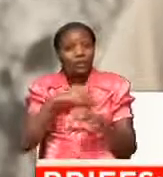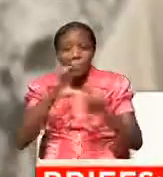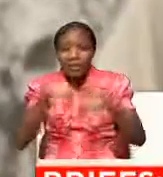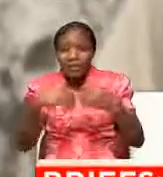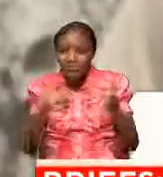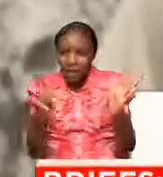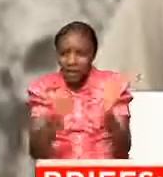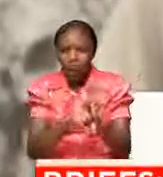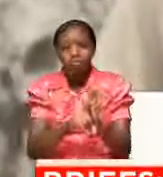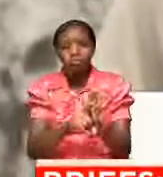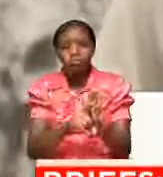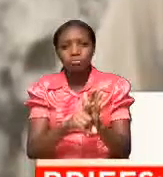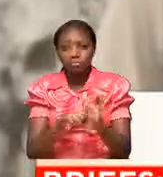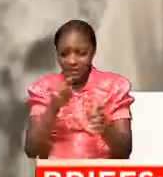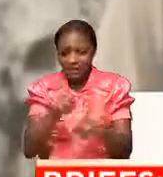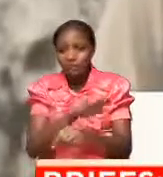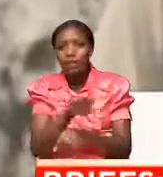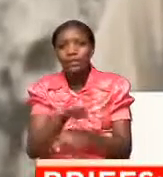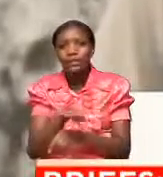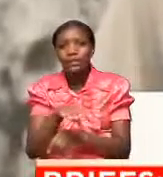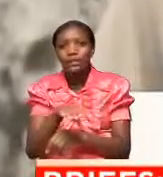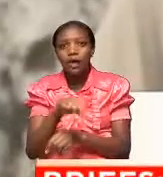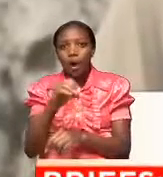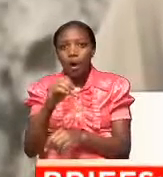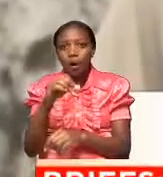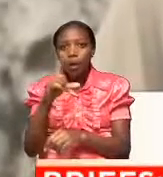wote, Old Town.